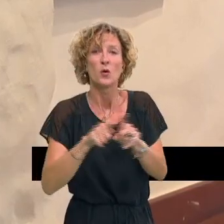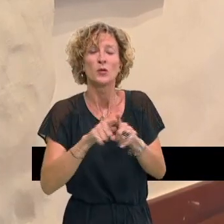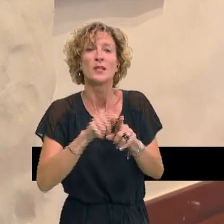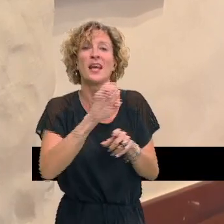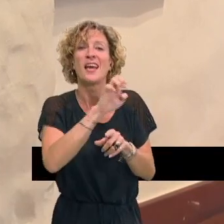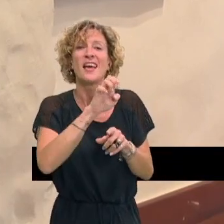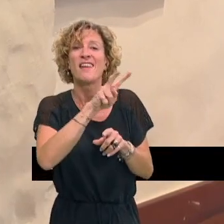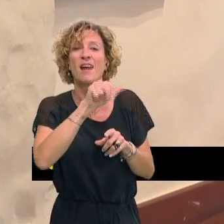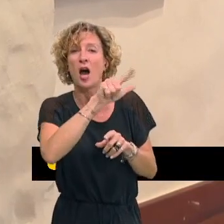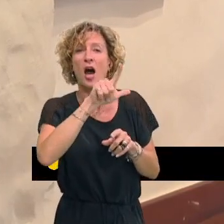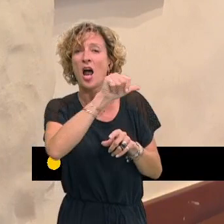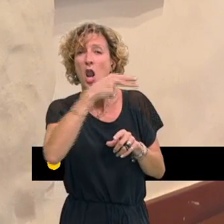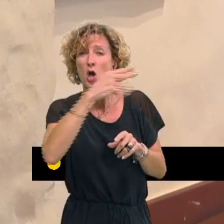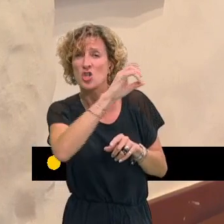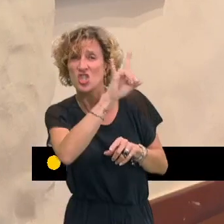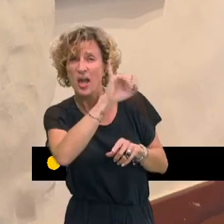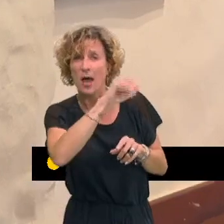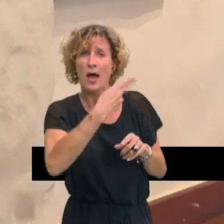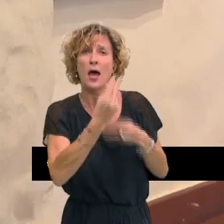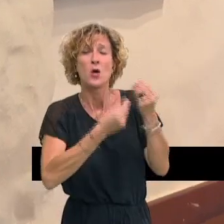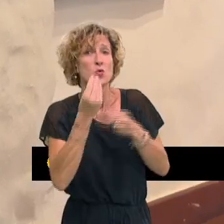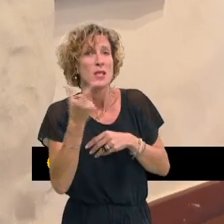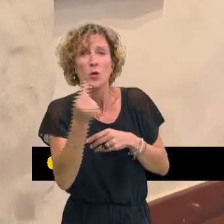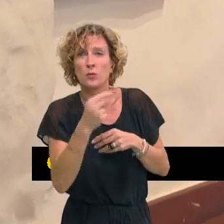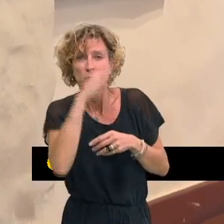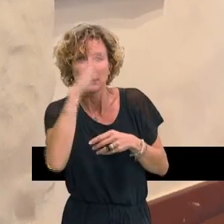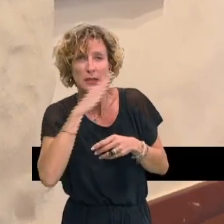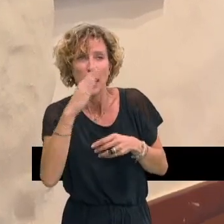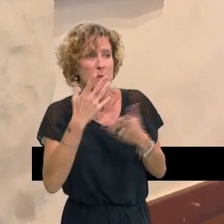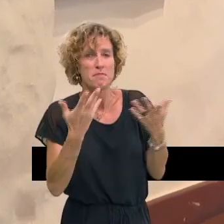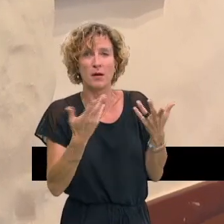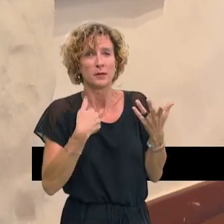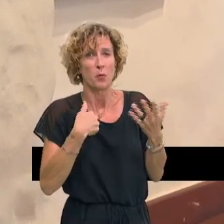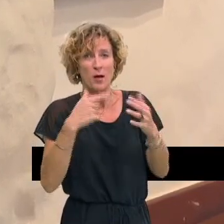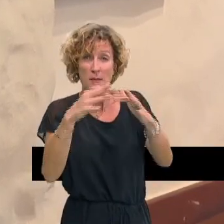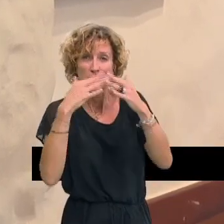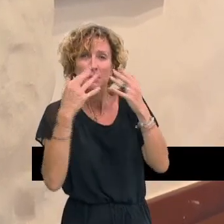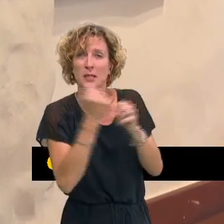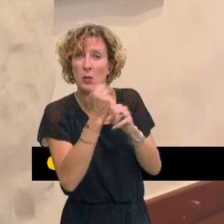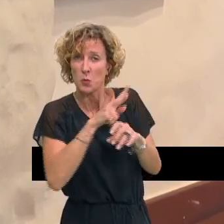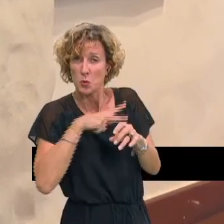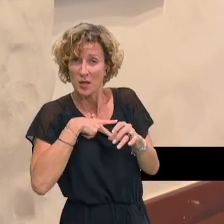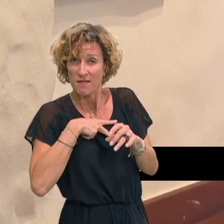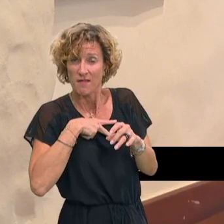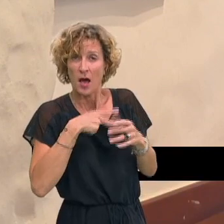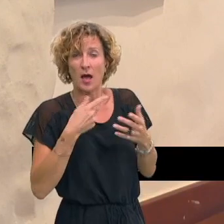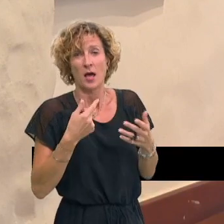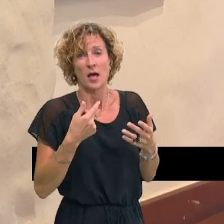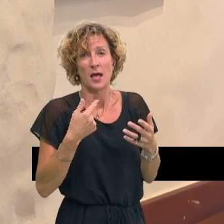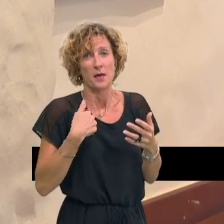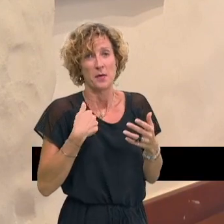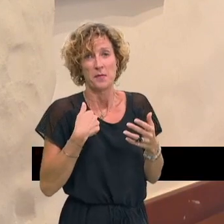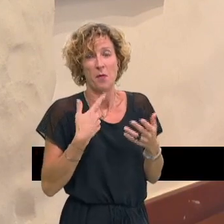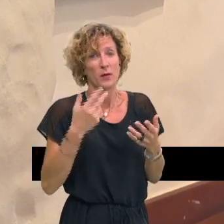Yanchin, et Marianne et Simon Def. C'est des couples qui m'inspirent moi dans mon travail. Et Richard Riani, c'est beaucoup de